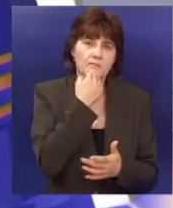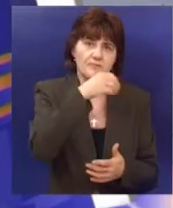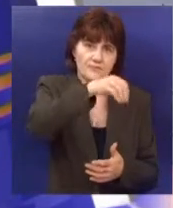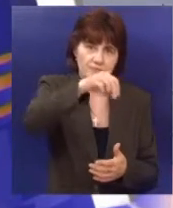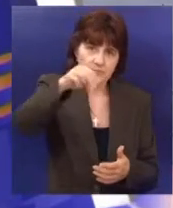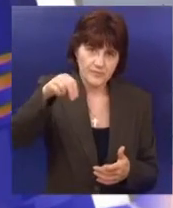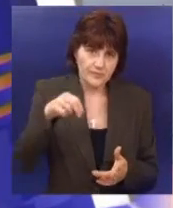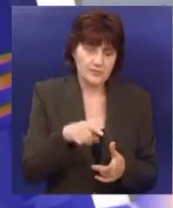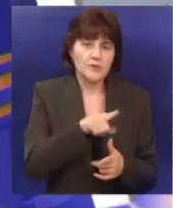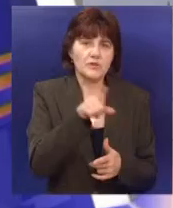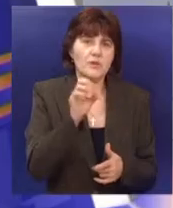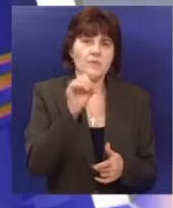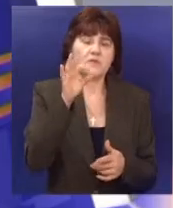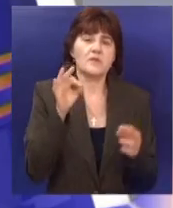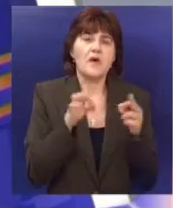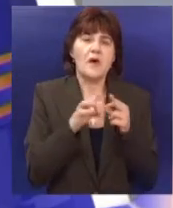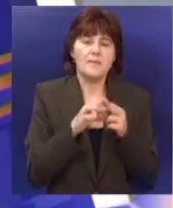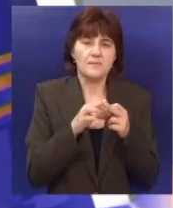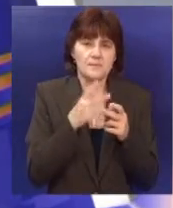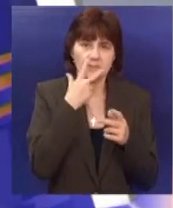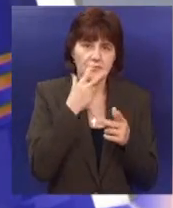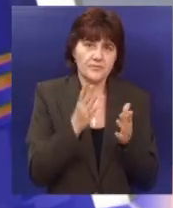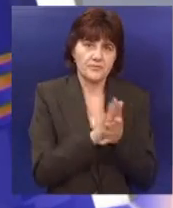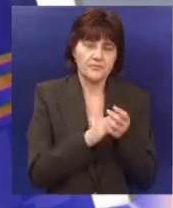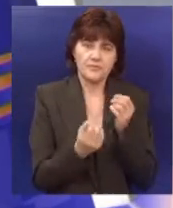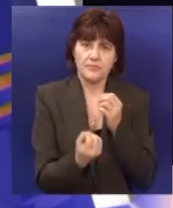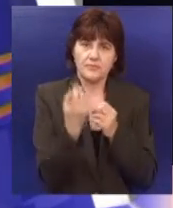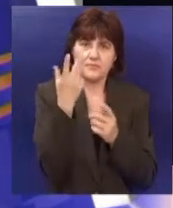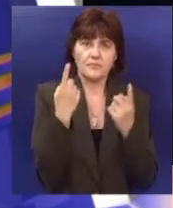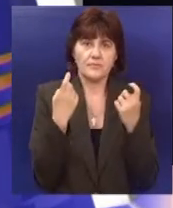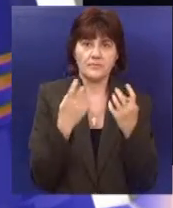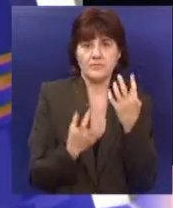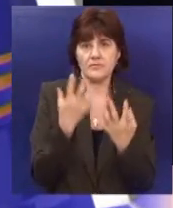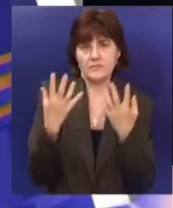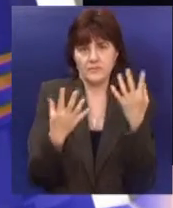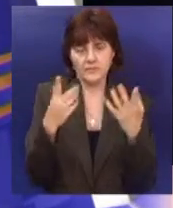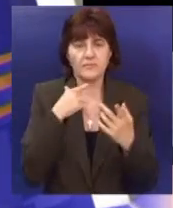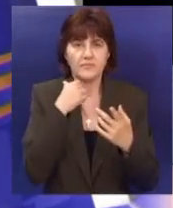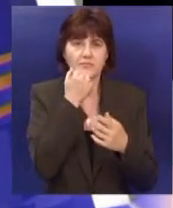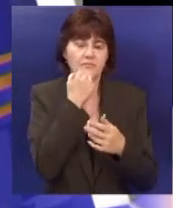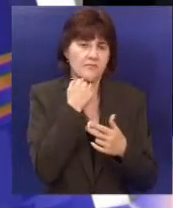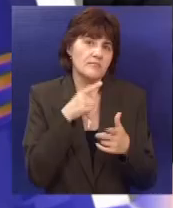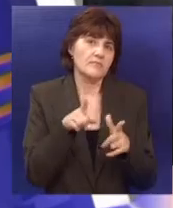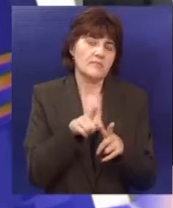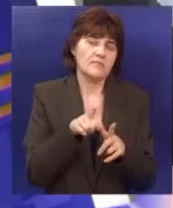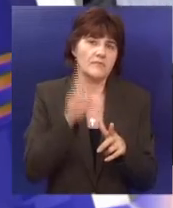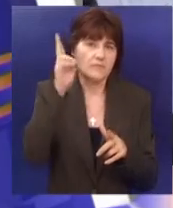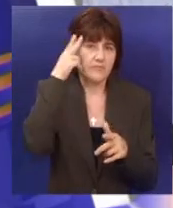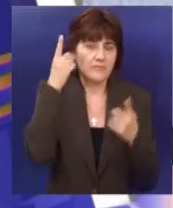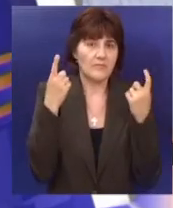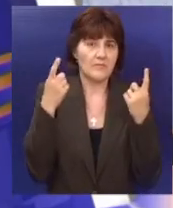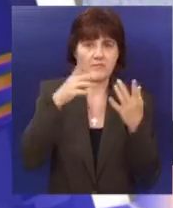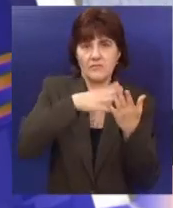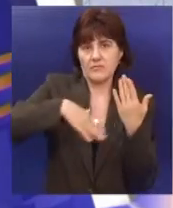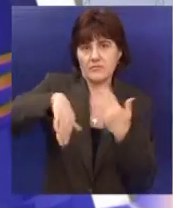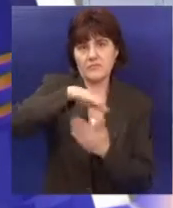U planu je da se do 15. aprila zasade planirane sadnice i ukrasno šiblje. Pored toga će biti zasađeni i topijari,